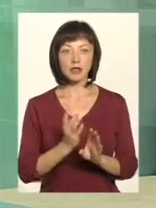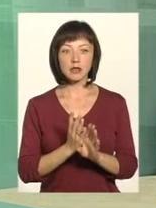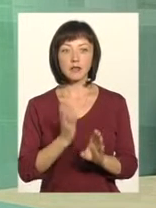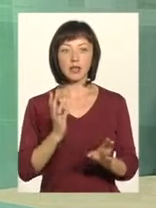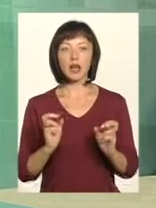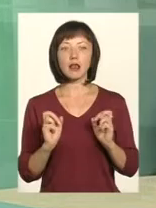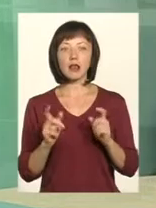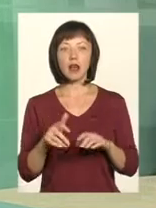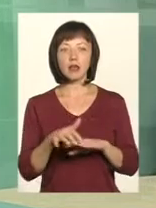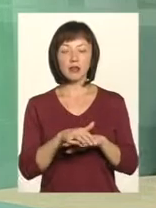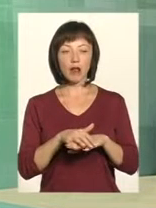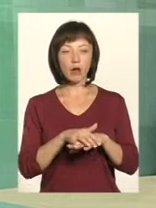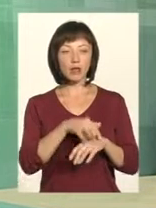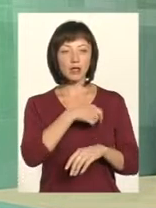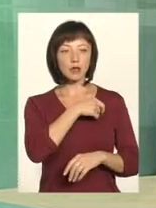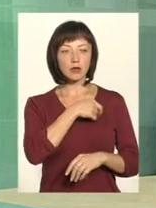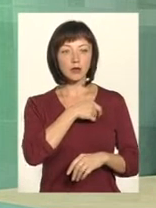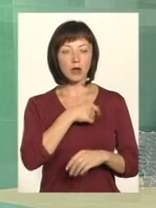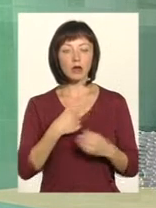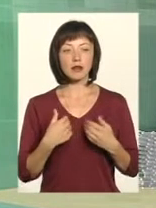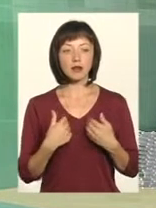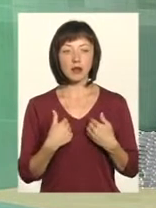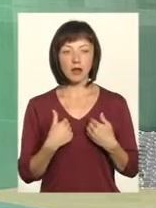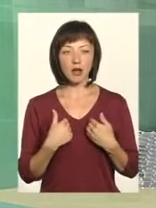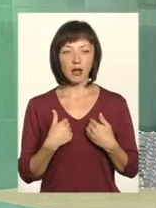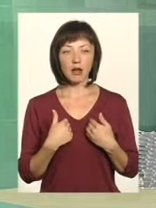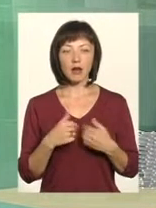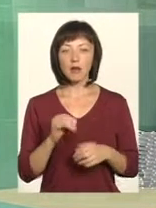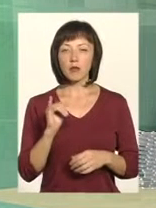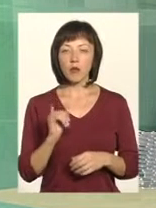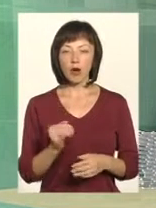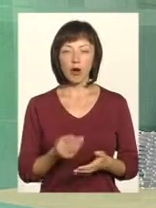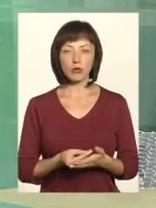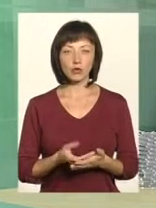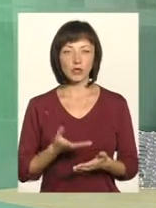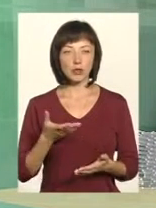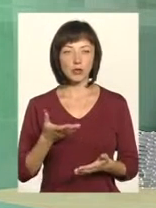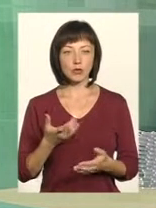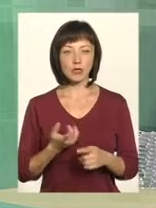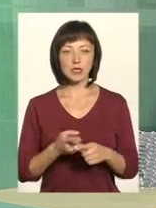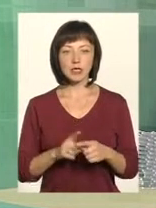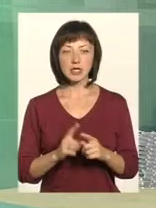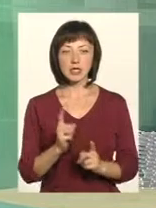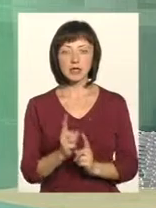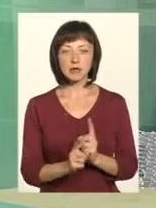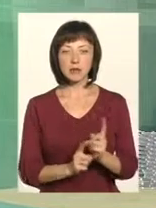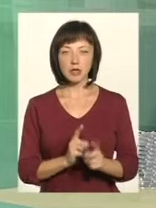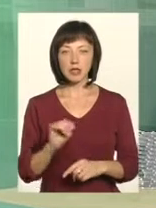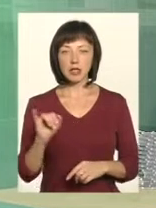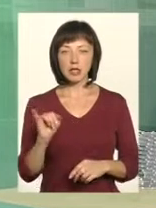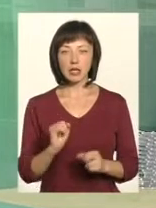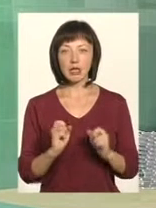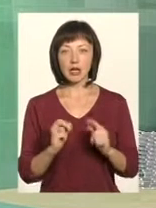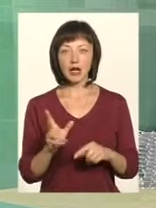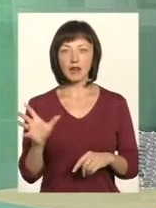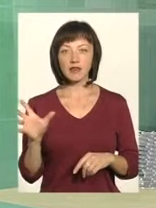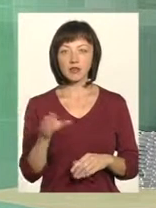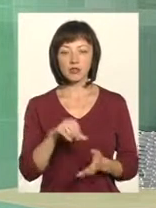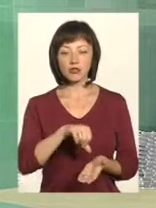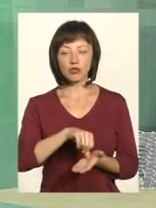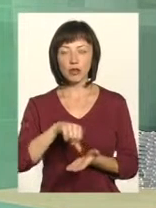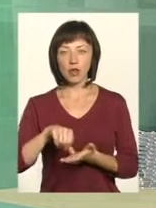народний депутат, я негативно оцінюю ці зміни, і як і всі члени нашої